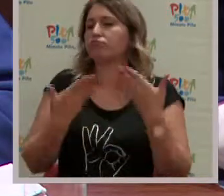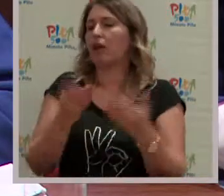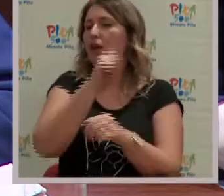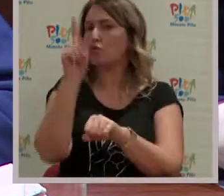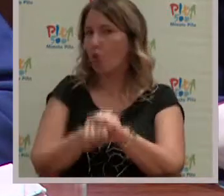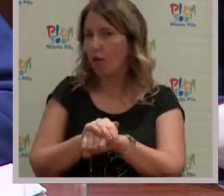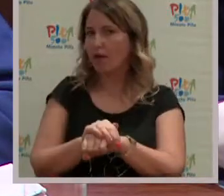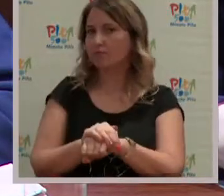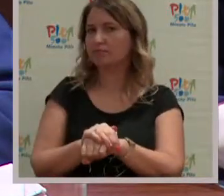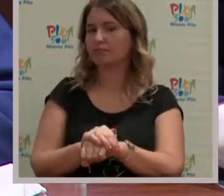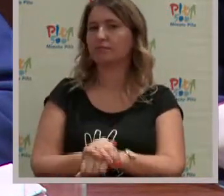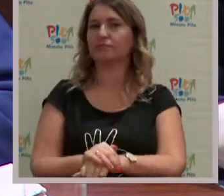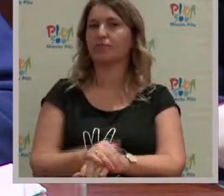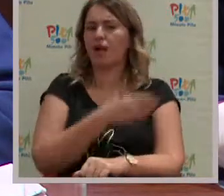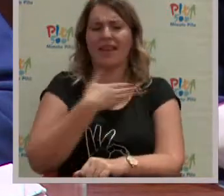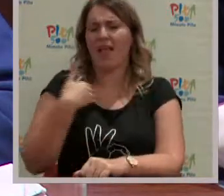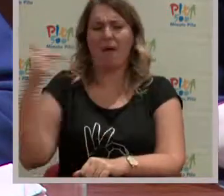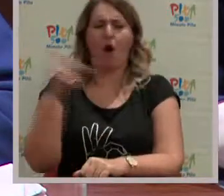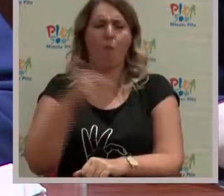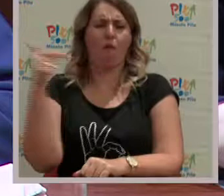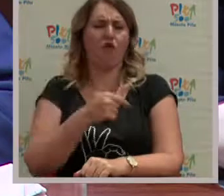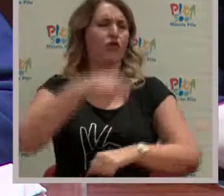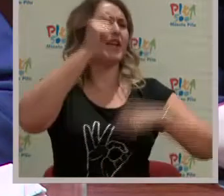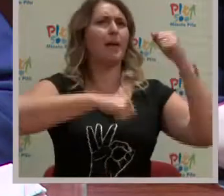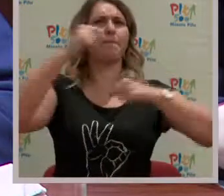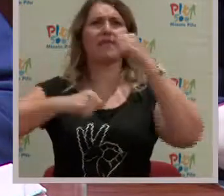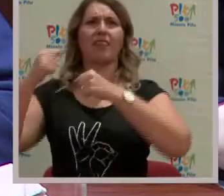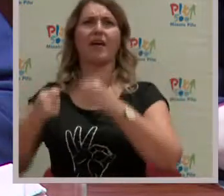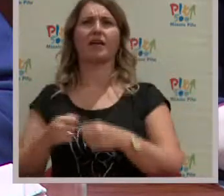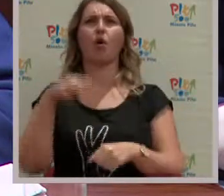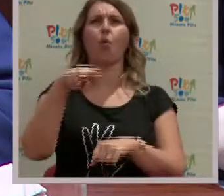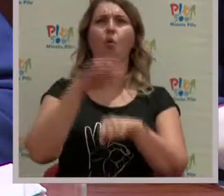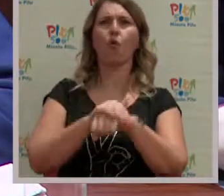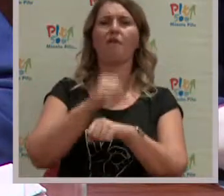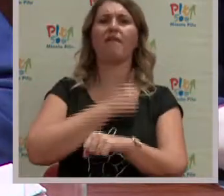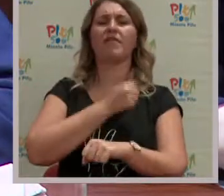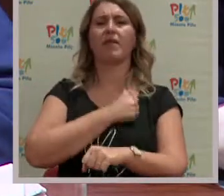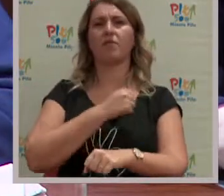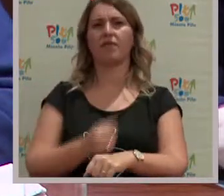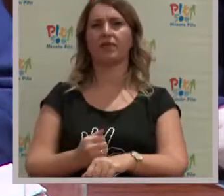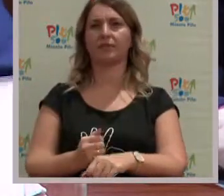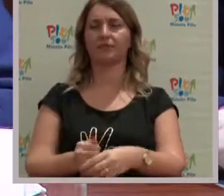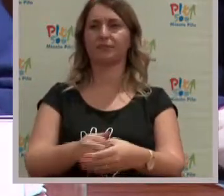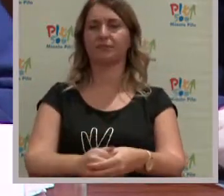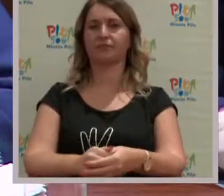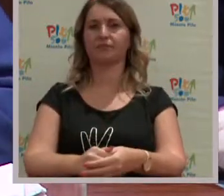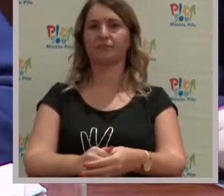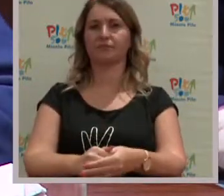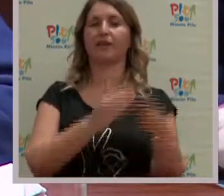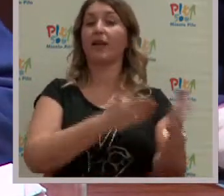zgody na odstąpienie od obowiązku przetargowego trybu zawarcia umów najmu i dzierżawy.